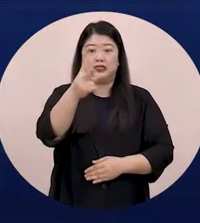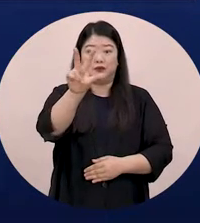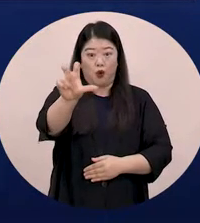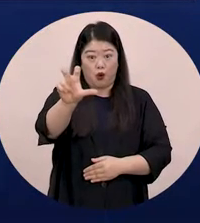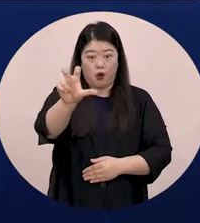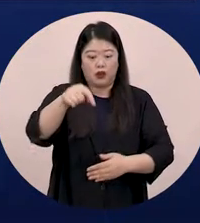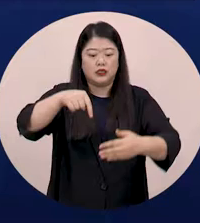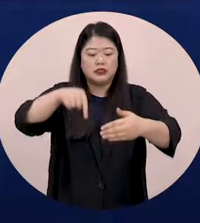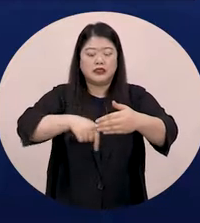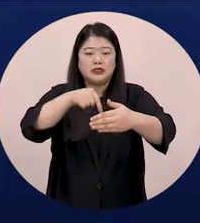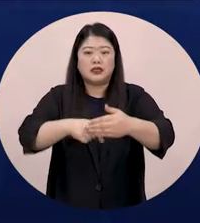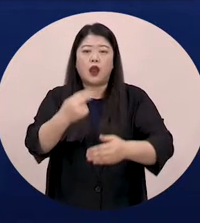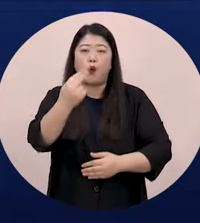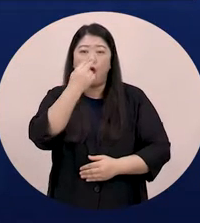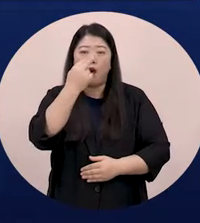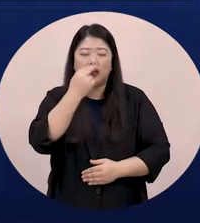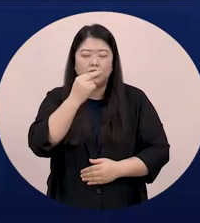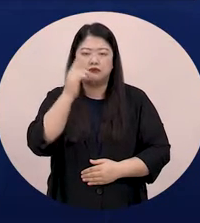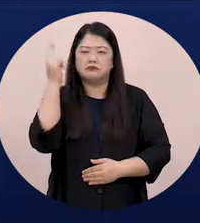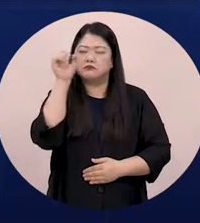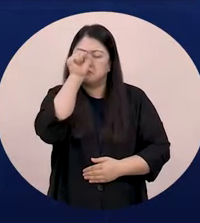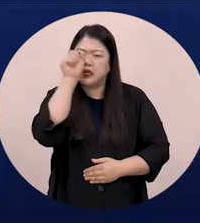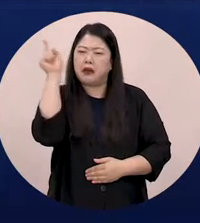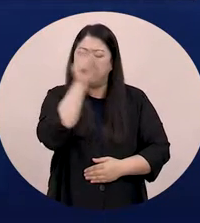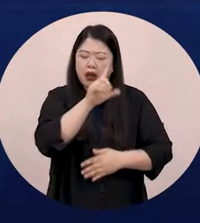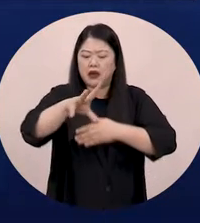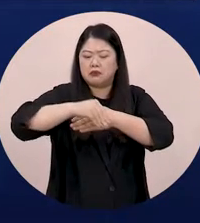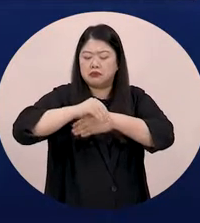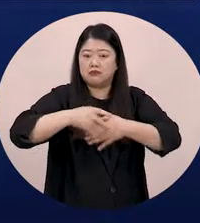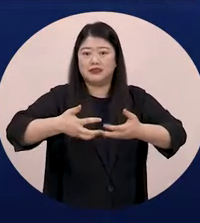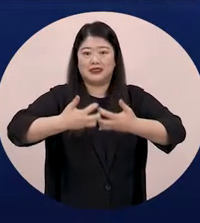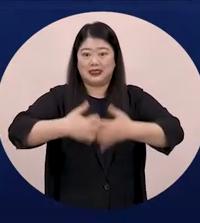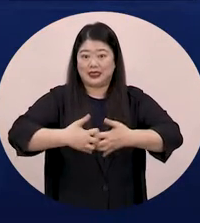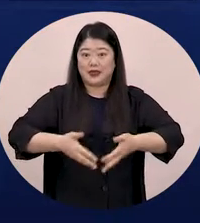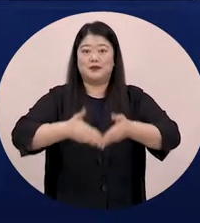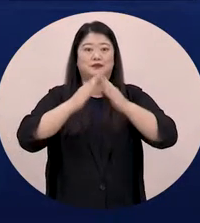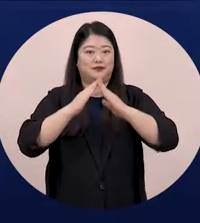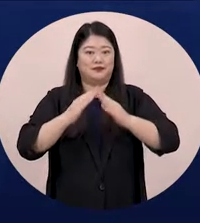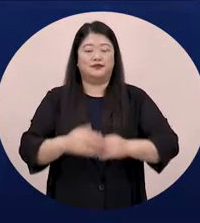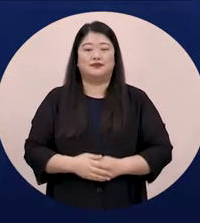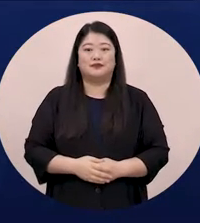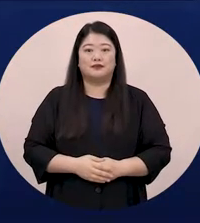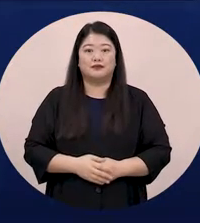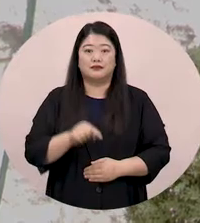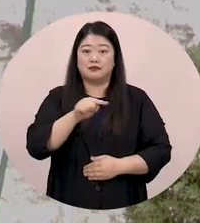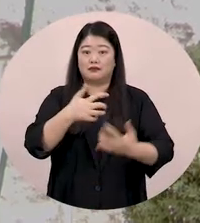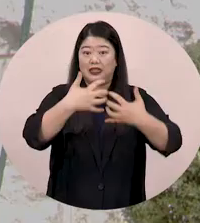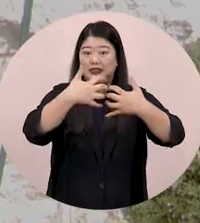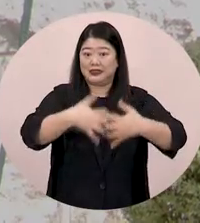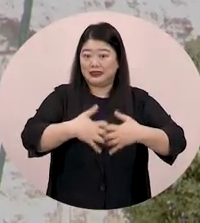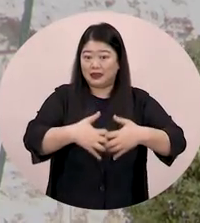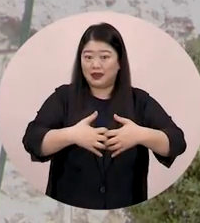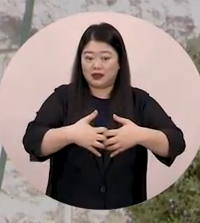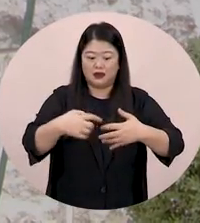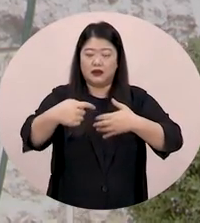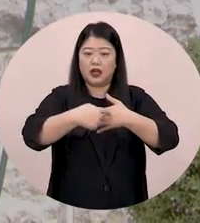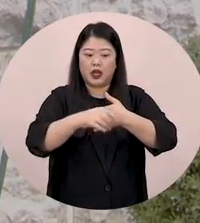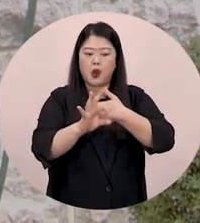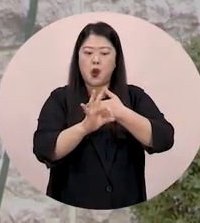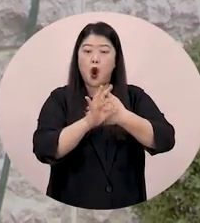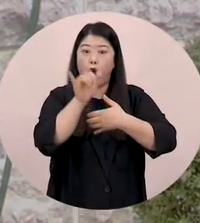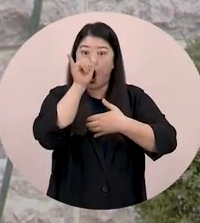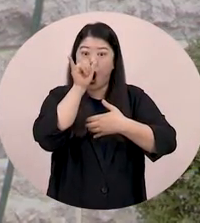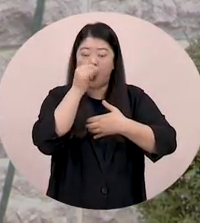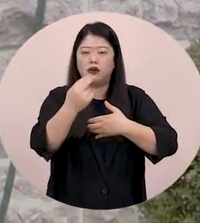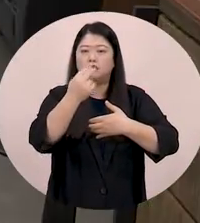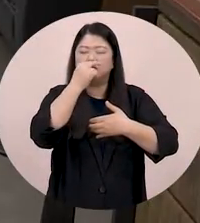복지시설 225개소에 실내 공기 스마트 측정기를 설치했습니다. 실내 공기 스마트